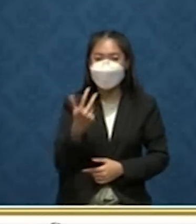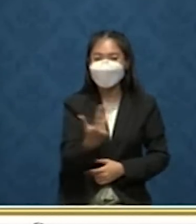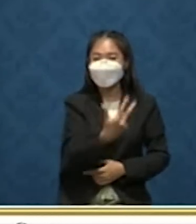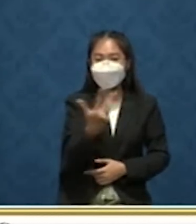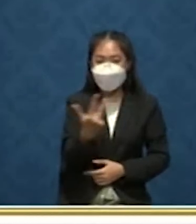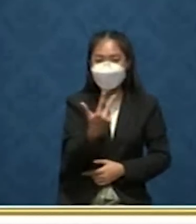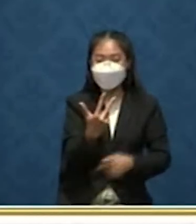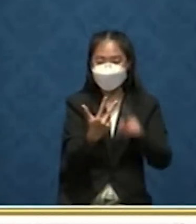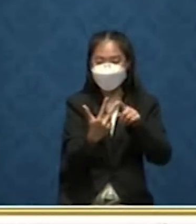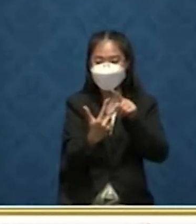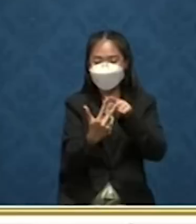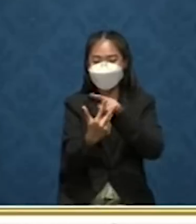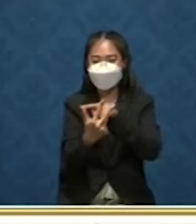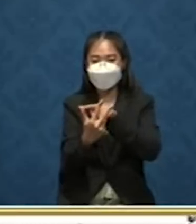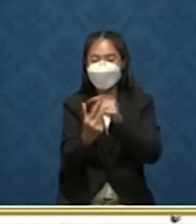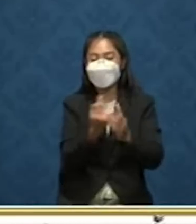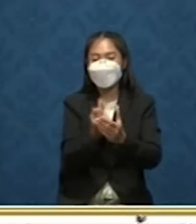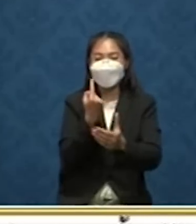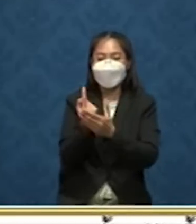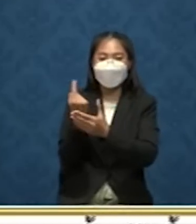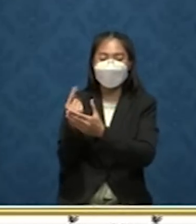เป็นโนมีนีให้กับคุธรรนัศ